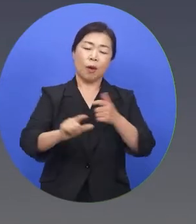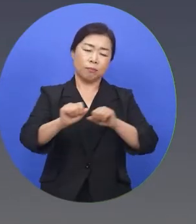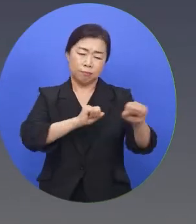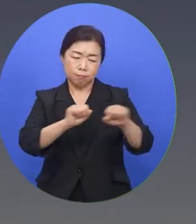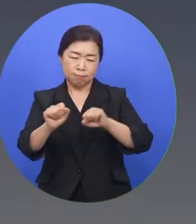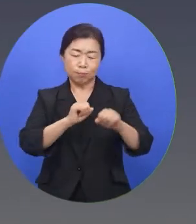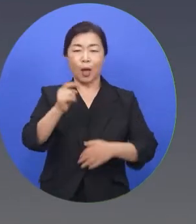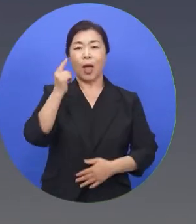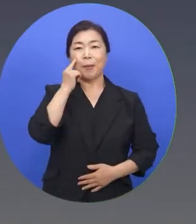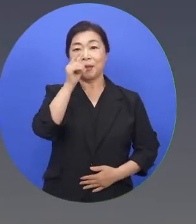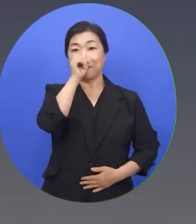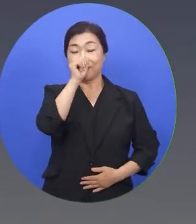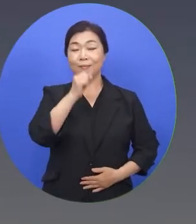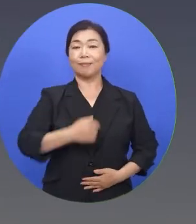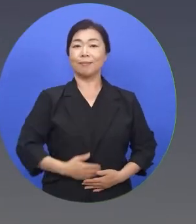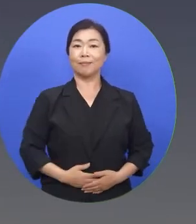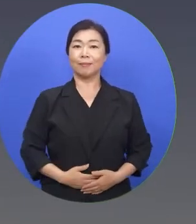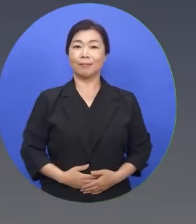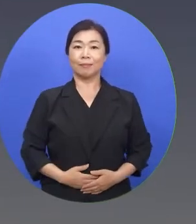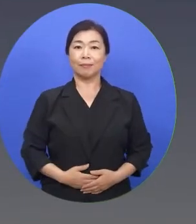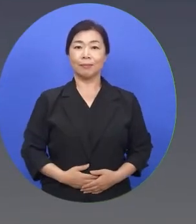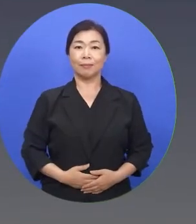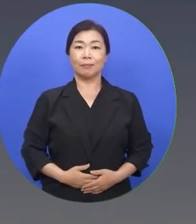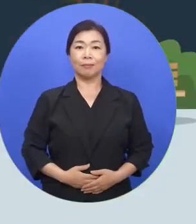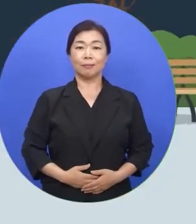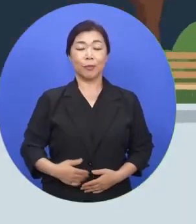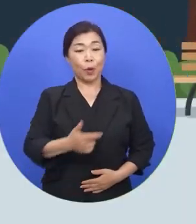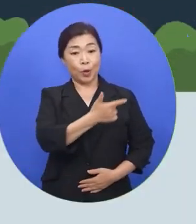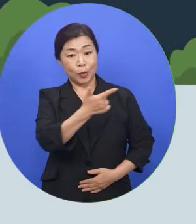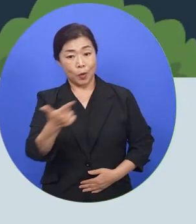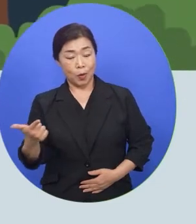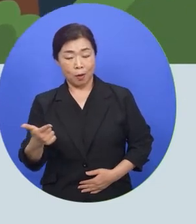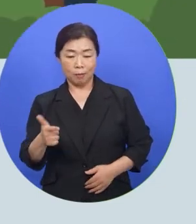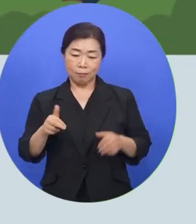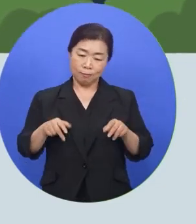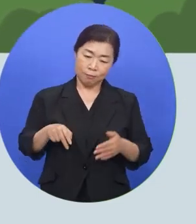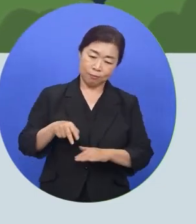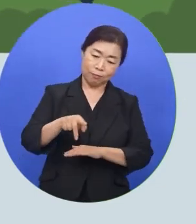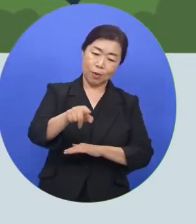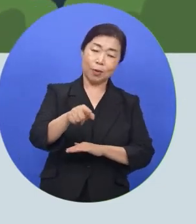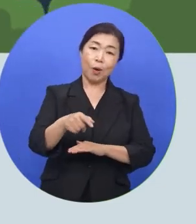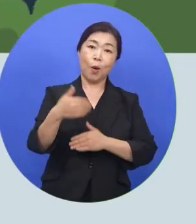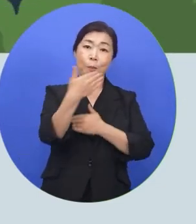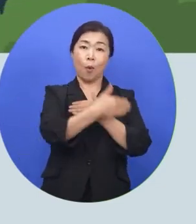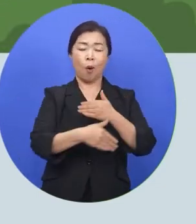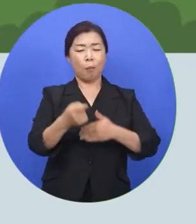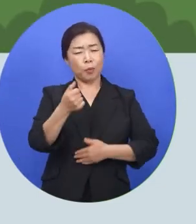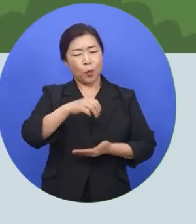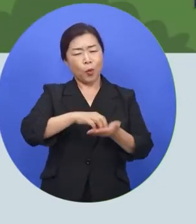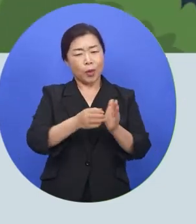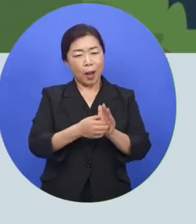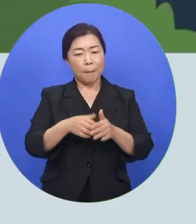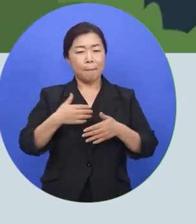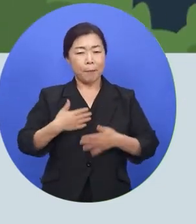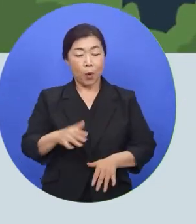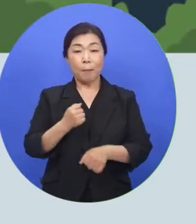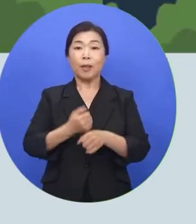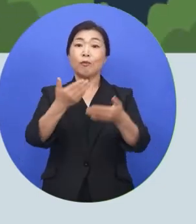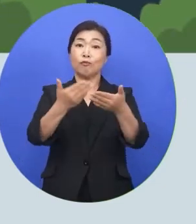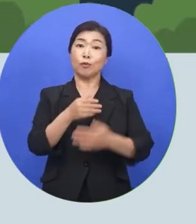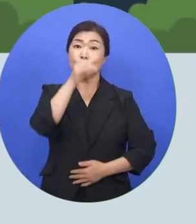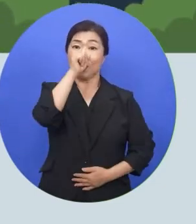더 활동을 해보는 것도 좋습니다. 저녁 산책을 통해 몸을 적당히 피곤하게 만드는